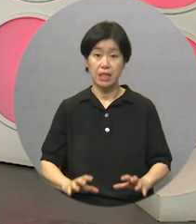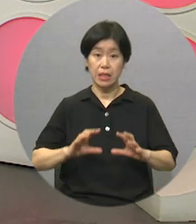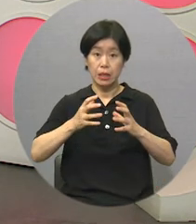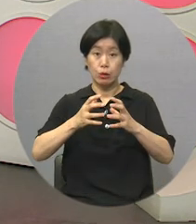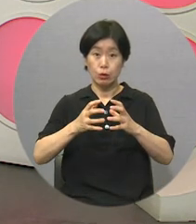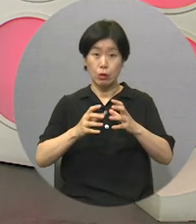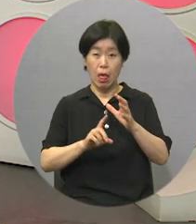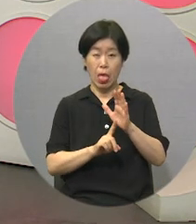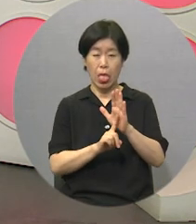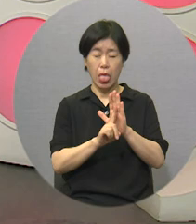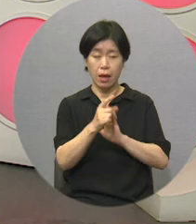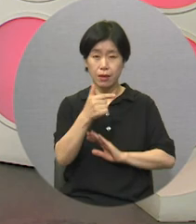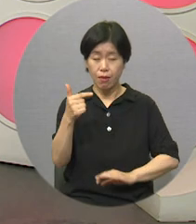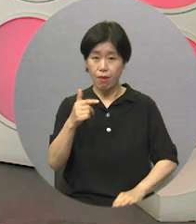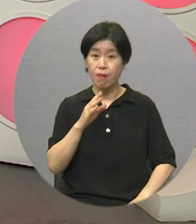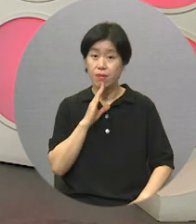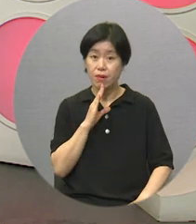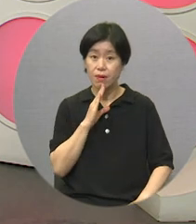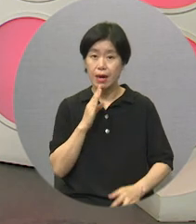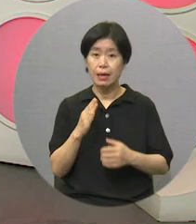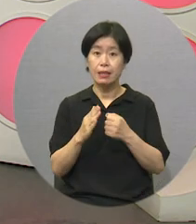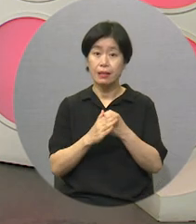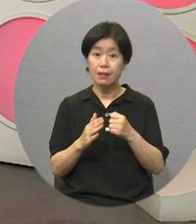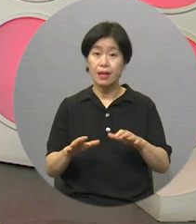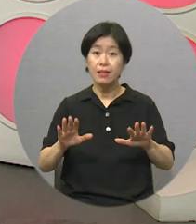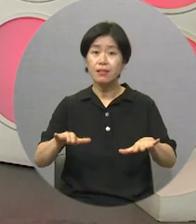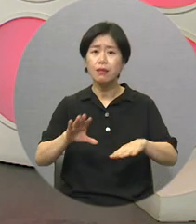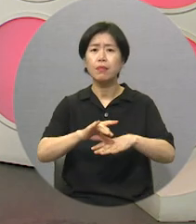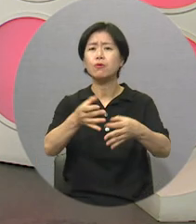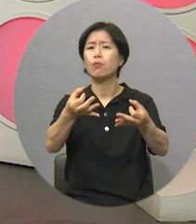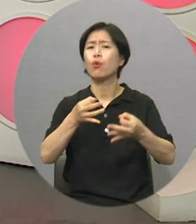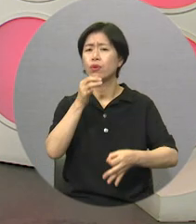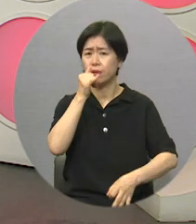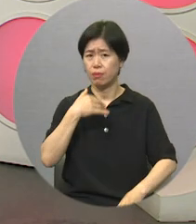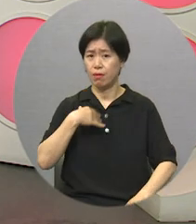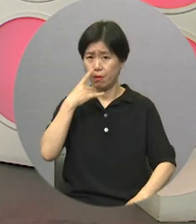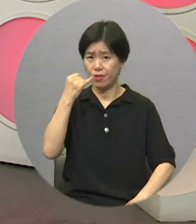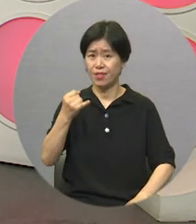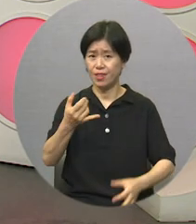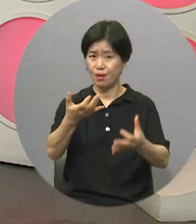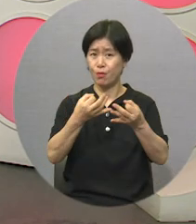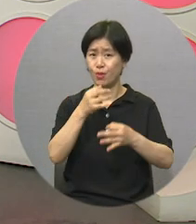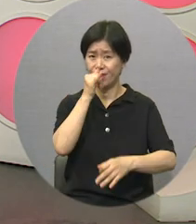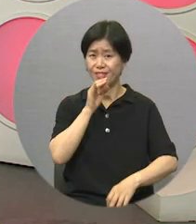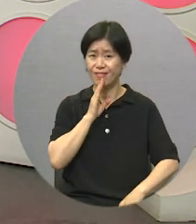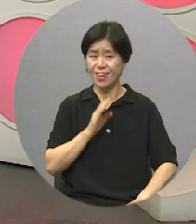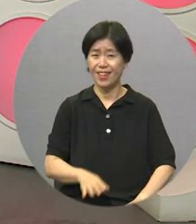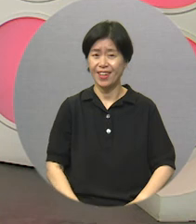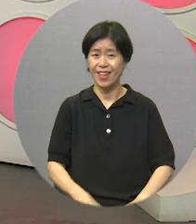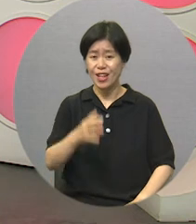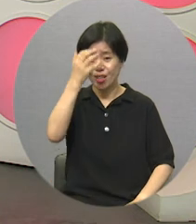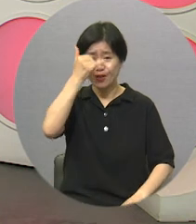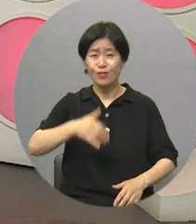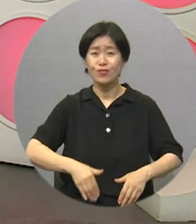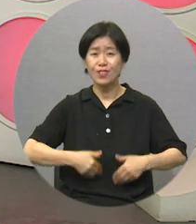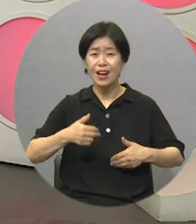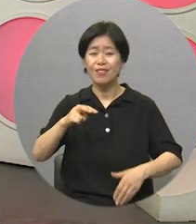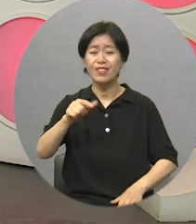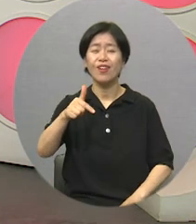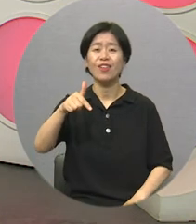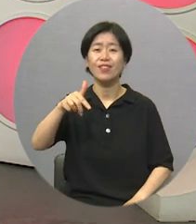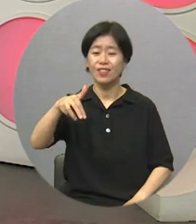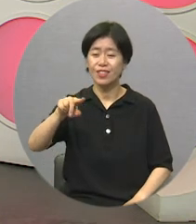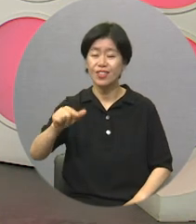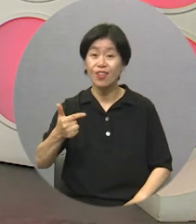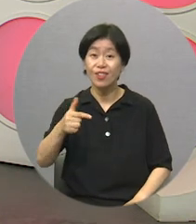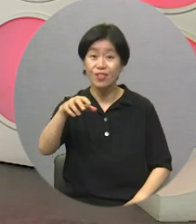온난화가도 심각하잖아요. 네. 그래서 아 지금 이 방송 보고 계실 거예요. 어머님이요? 네네. 아, 충남 서천에 계신 예. 조순아 여사님